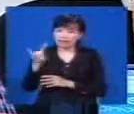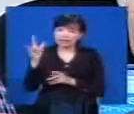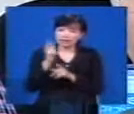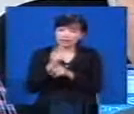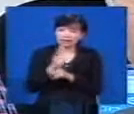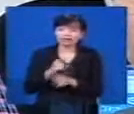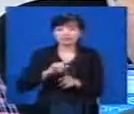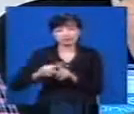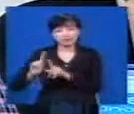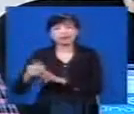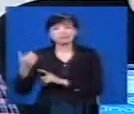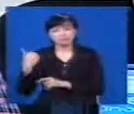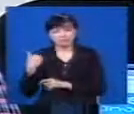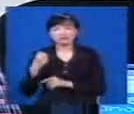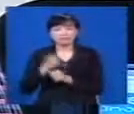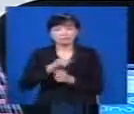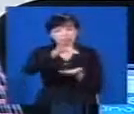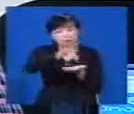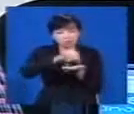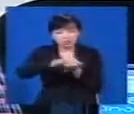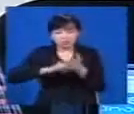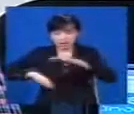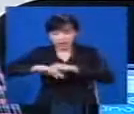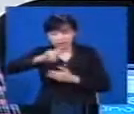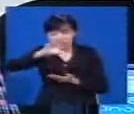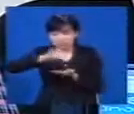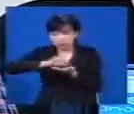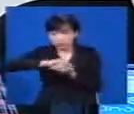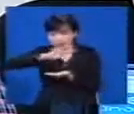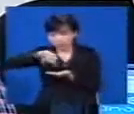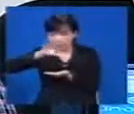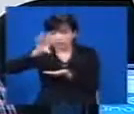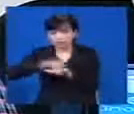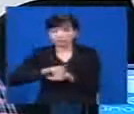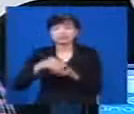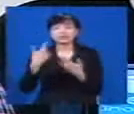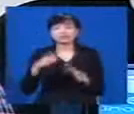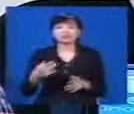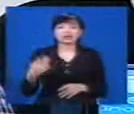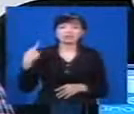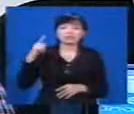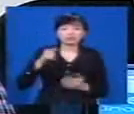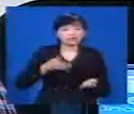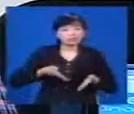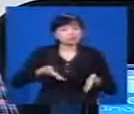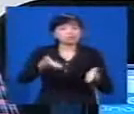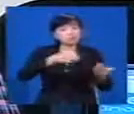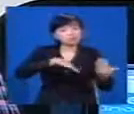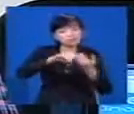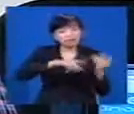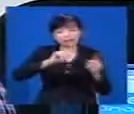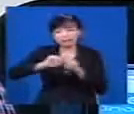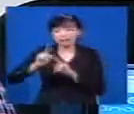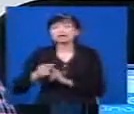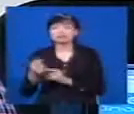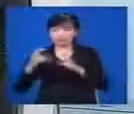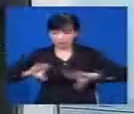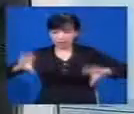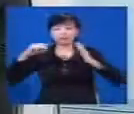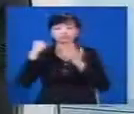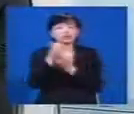นใดก็จะมีการทำฐานข้อมูลสำรวจ ครับ สุดท้ายเนี่ยในเรื่องของสิ่งสาธารณประโยชน์ถนนหนทางต่างๆเหล่านี้นะครับก็จะมีการดูแล